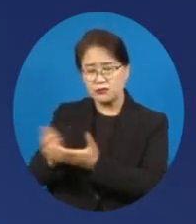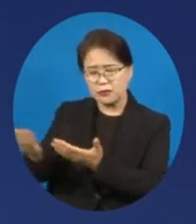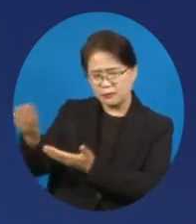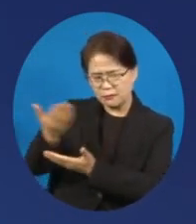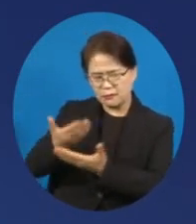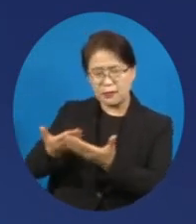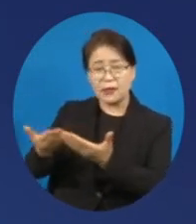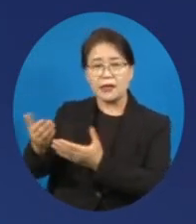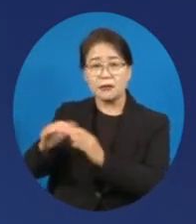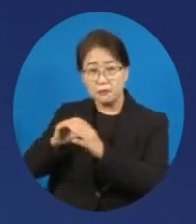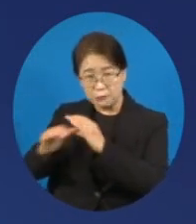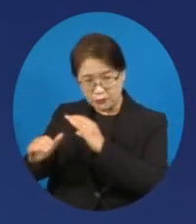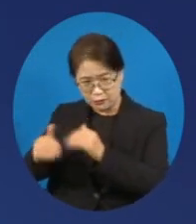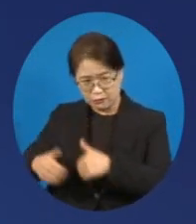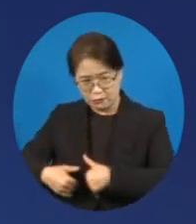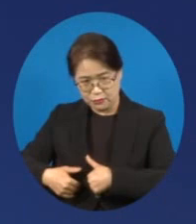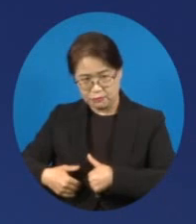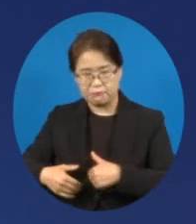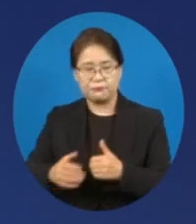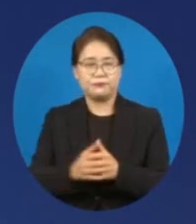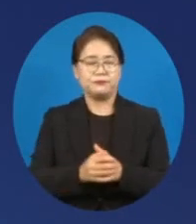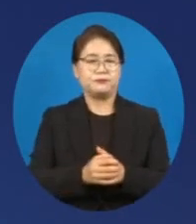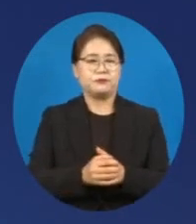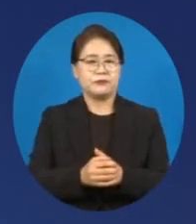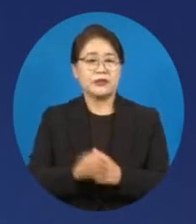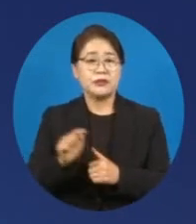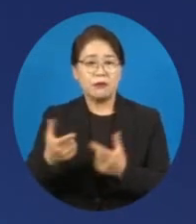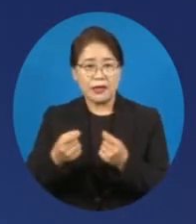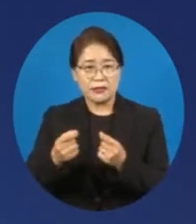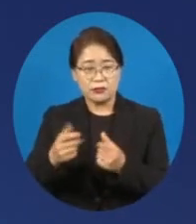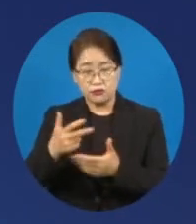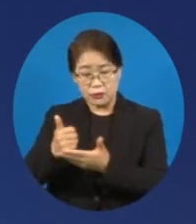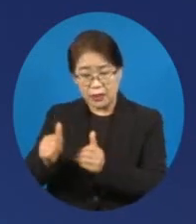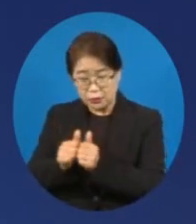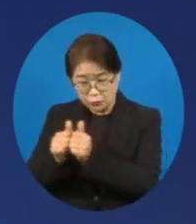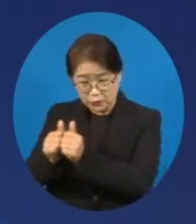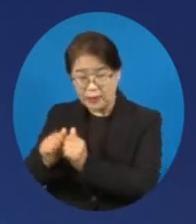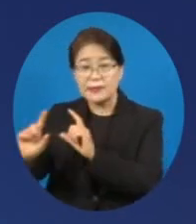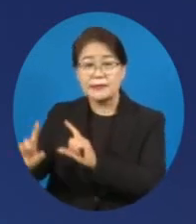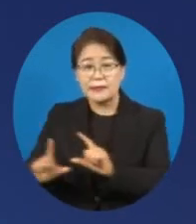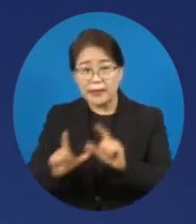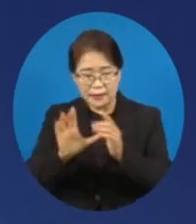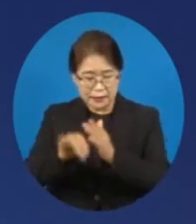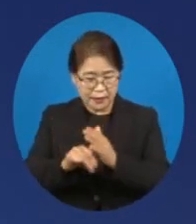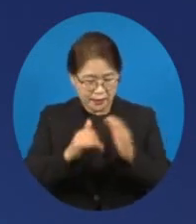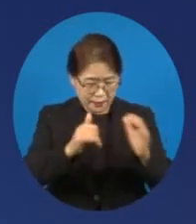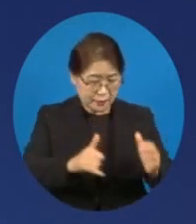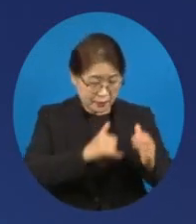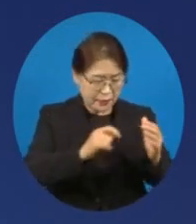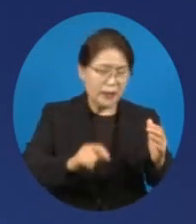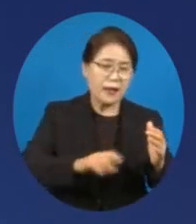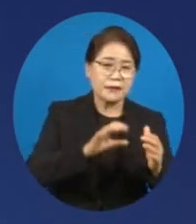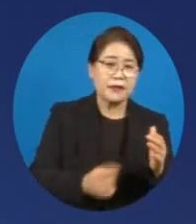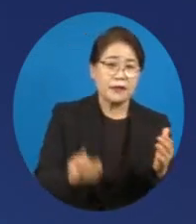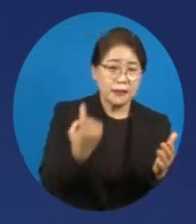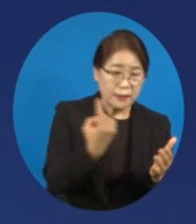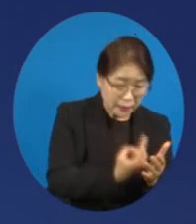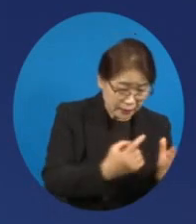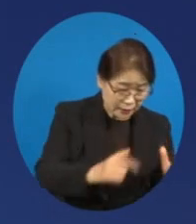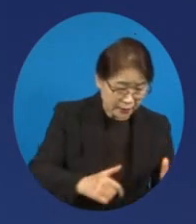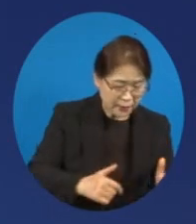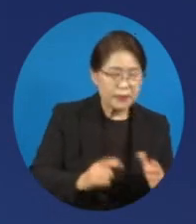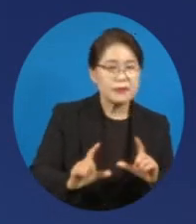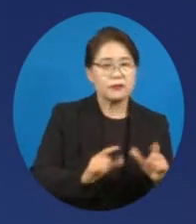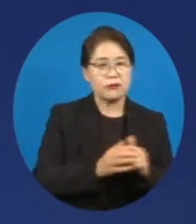것입니다 여러분 그렇게 살아가야 우리가이 세상 속에 발을 딛고 살아가면서도 세상